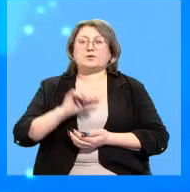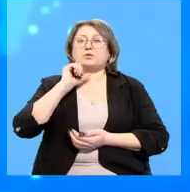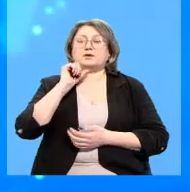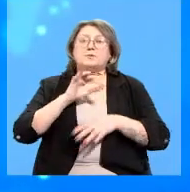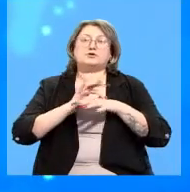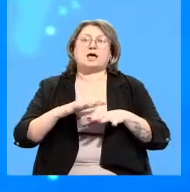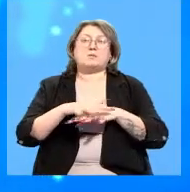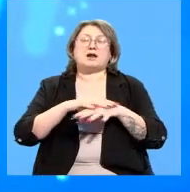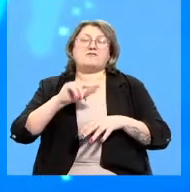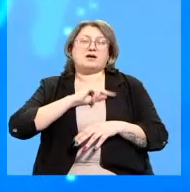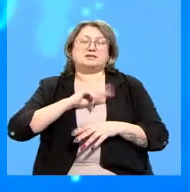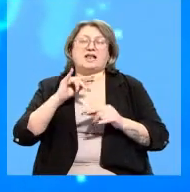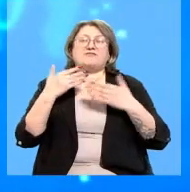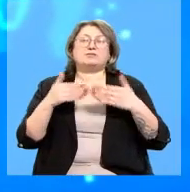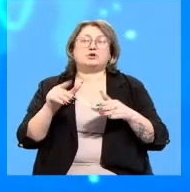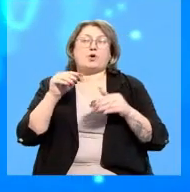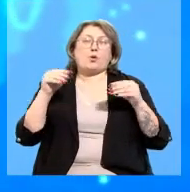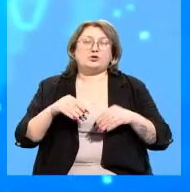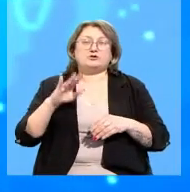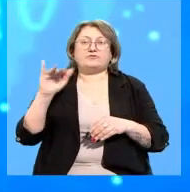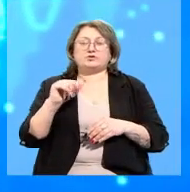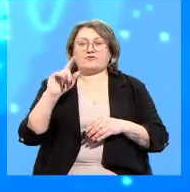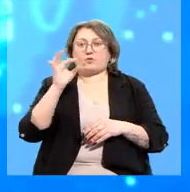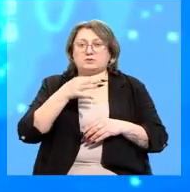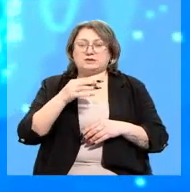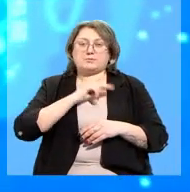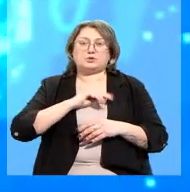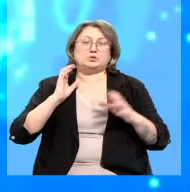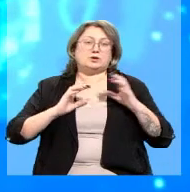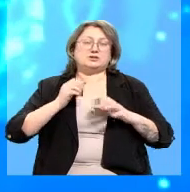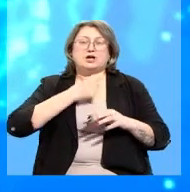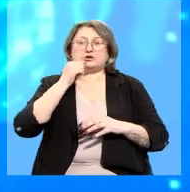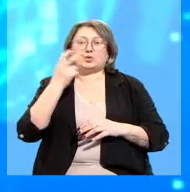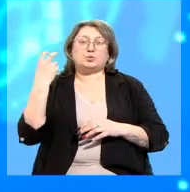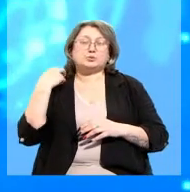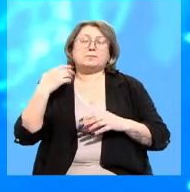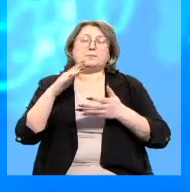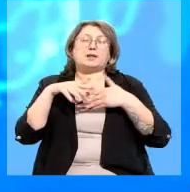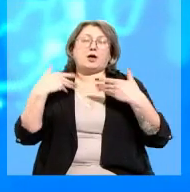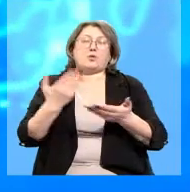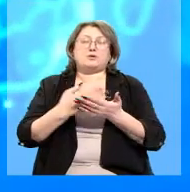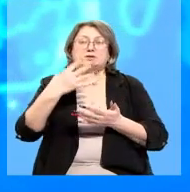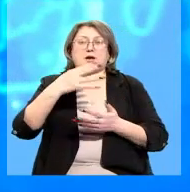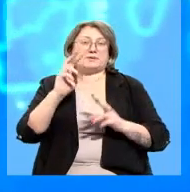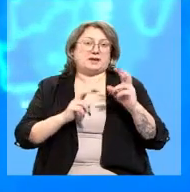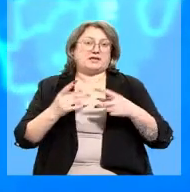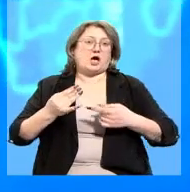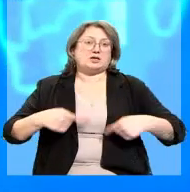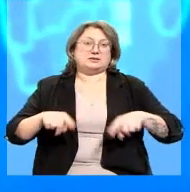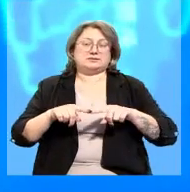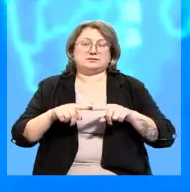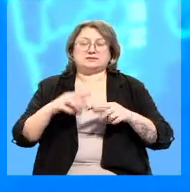В Кустанае прошла ярмарка вакансий для выпускников колледжей и вузов области. Работу студентам старших курсов предлагают около 40 предприятий и